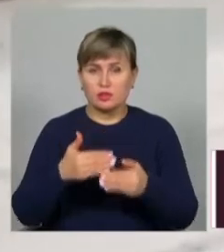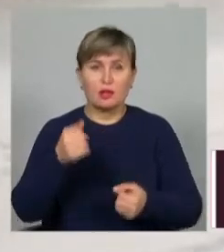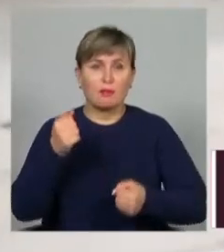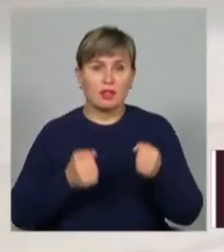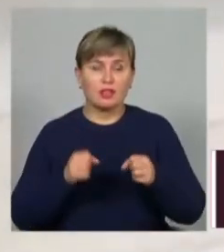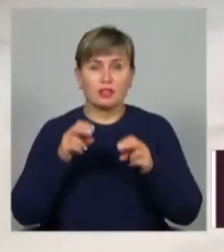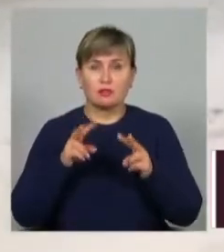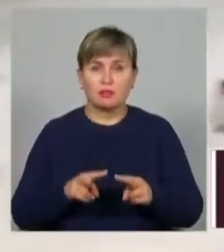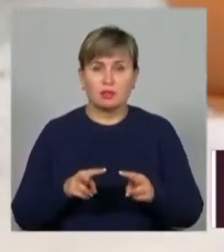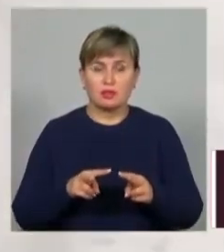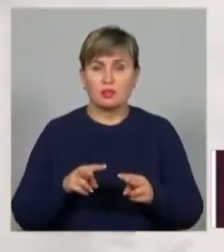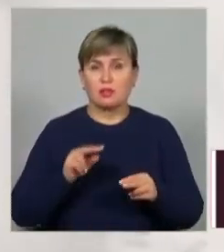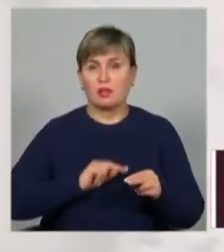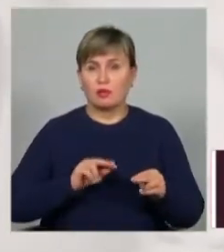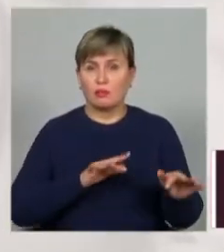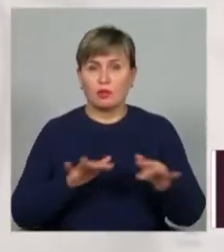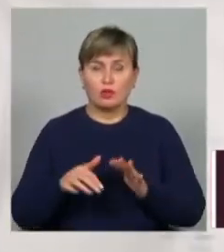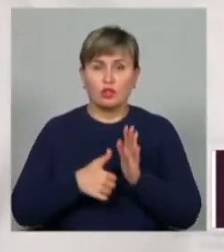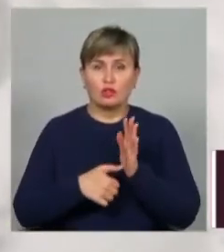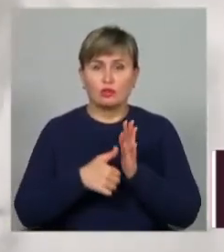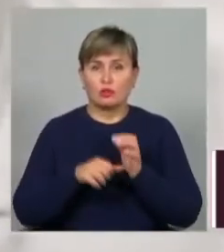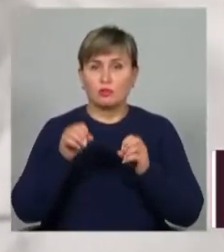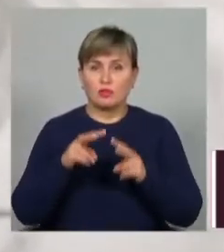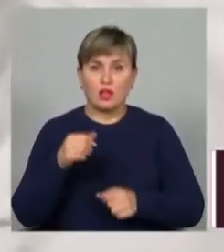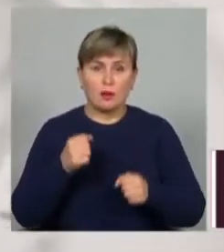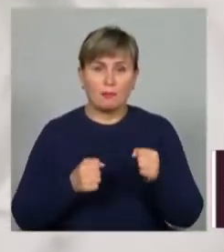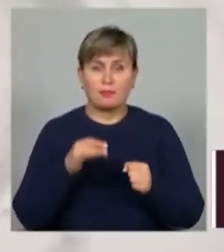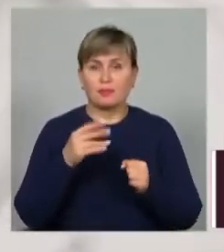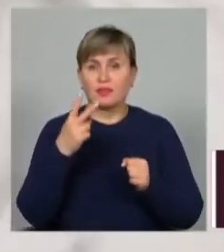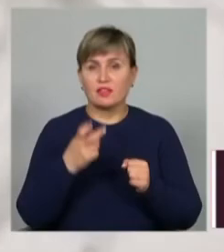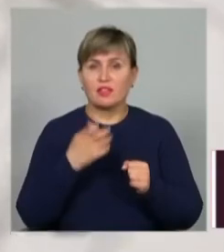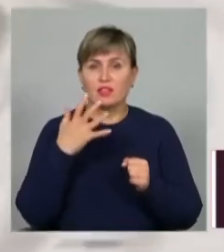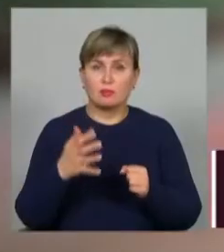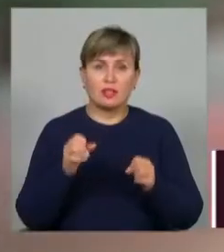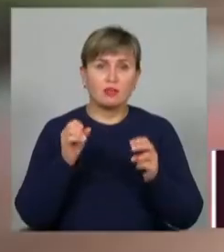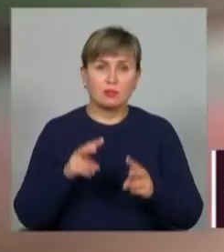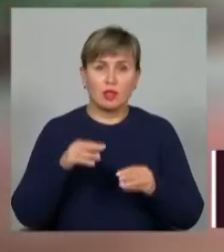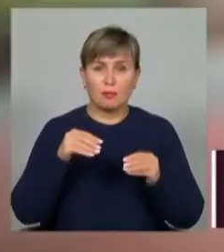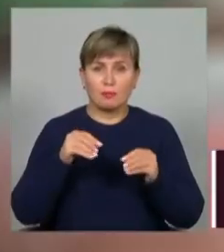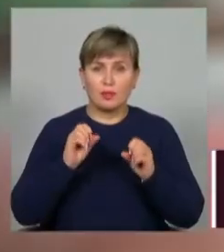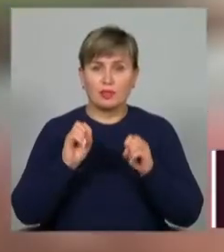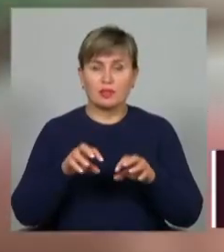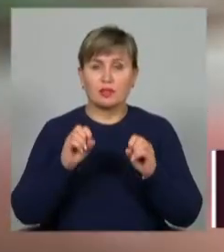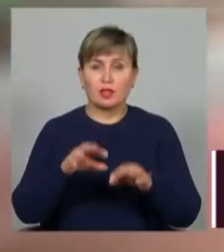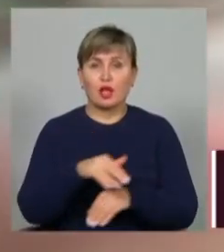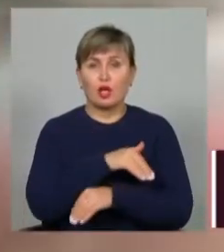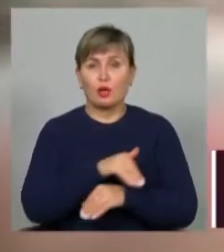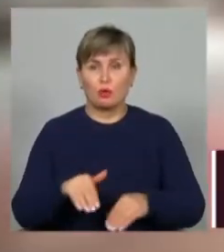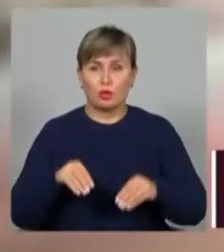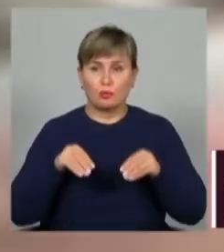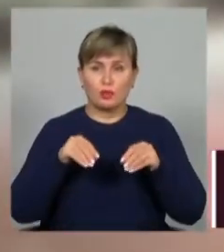1700 рабочих, задействовано более 600 единиц спецтехники и 205 пескоразбрасывателей. Улицы коммунальщики